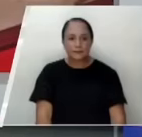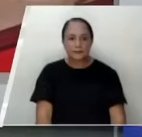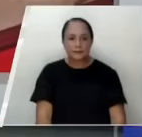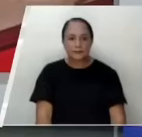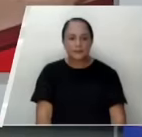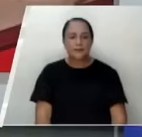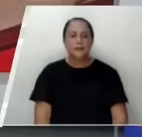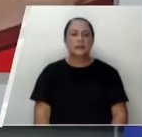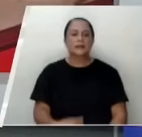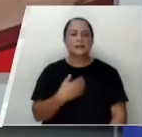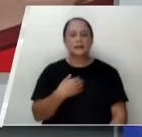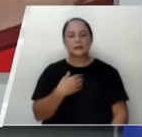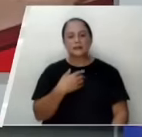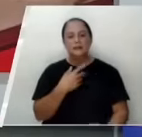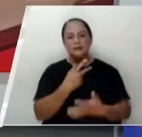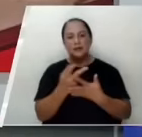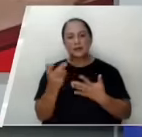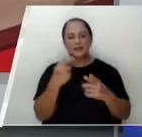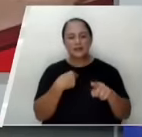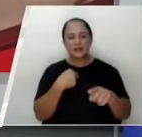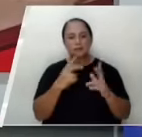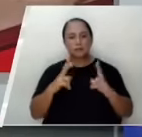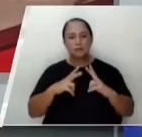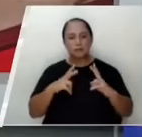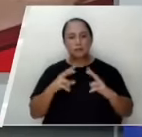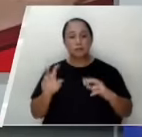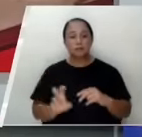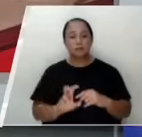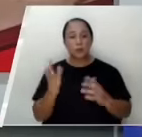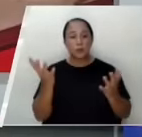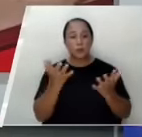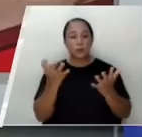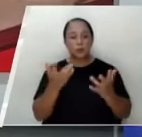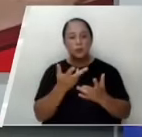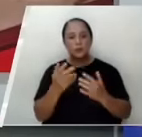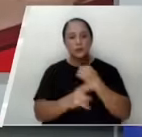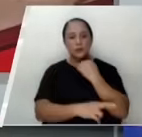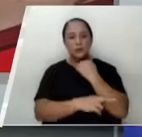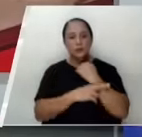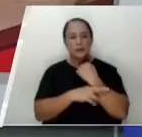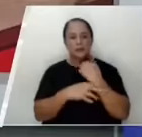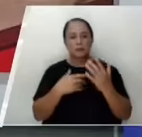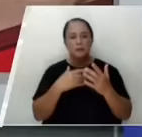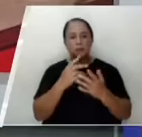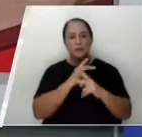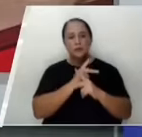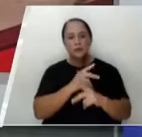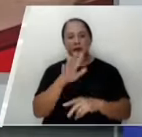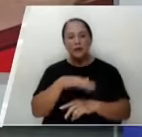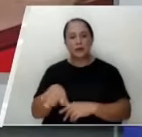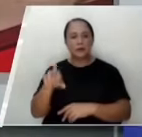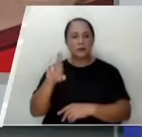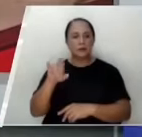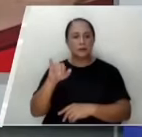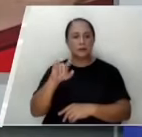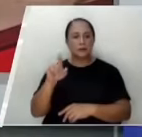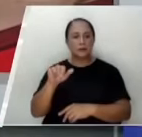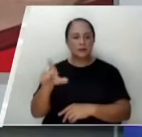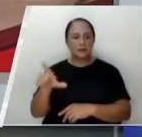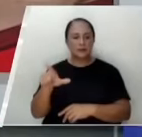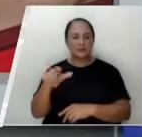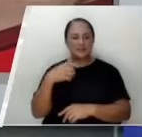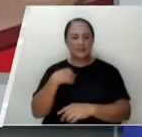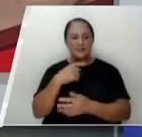Naunsyemi ang bakasyon sana ng mga turista sa ilang resort sa protected area sa Rizal ngayong Semana Santa. Hinarang